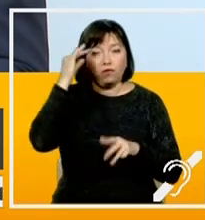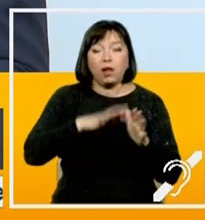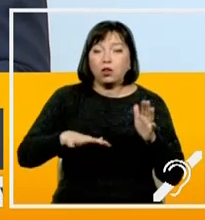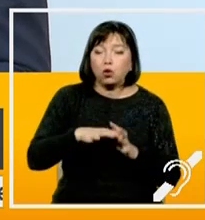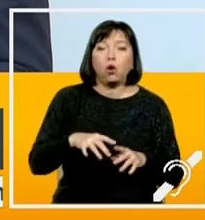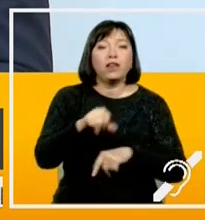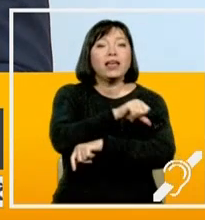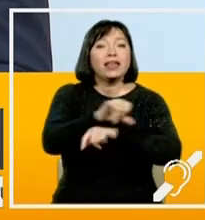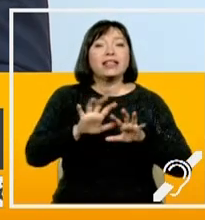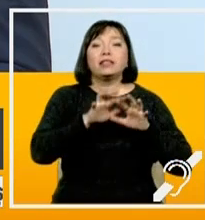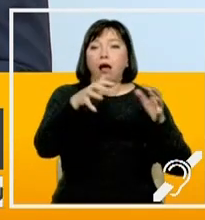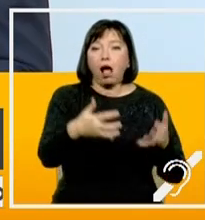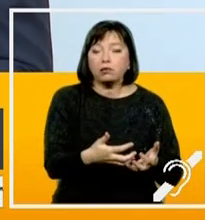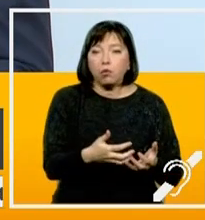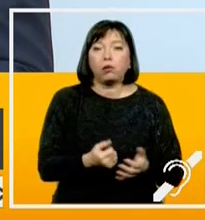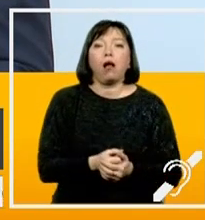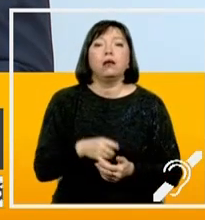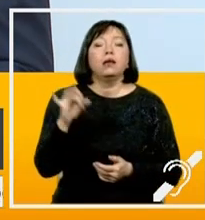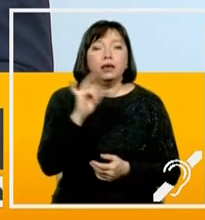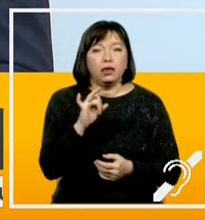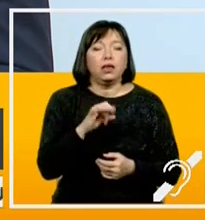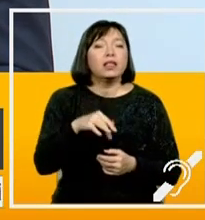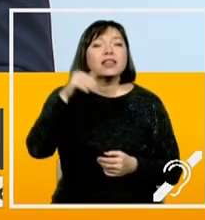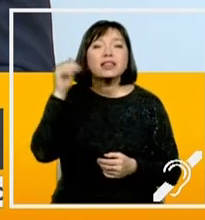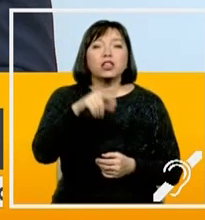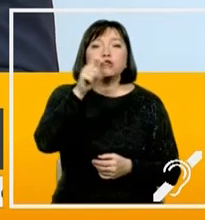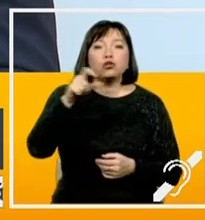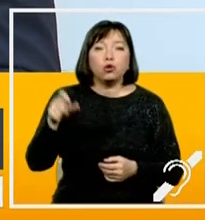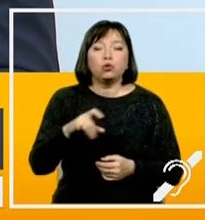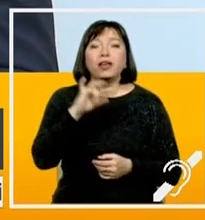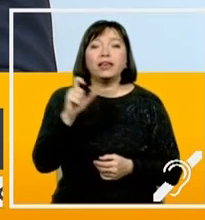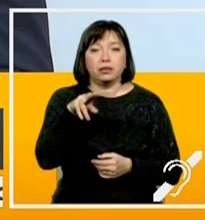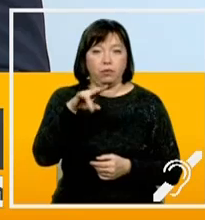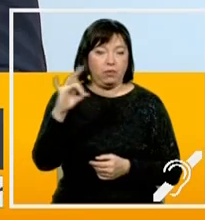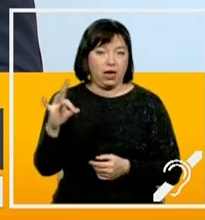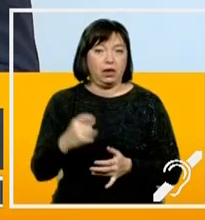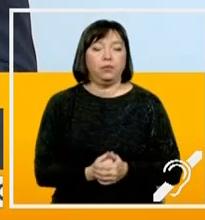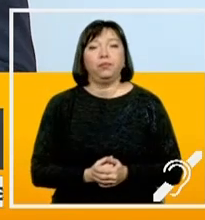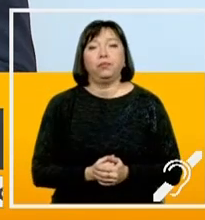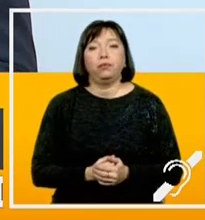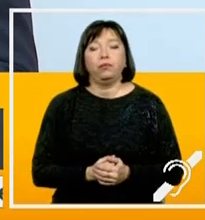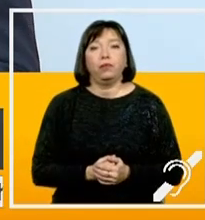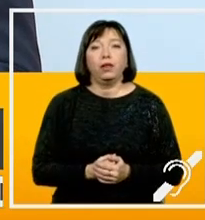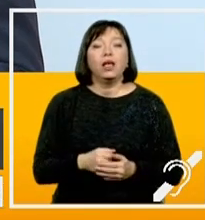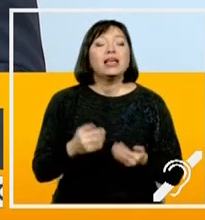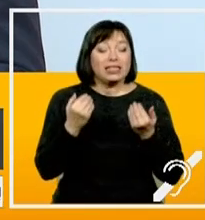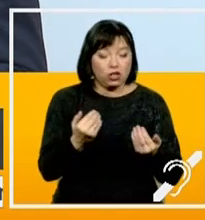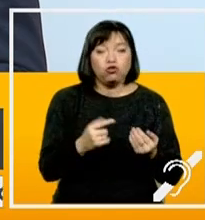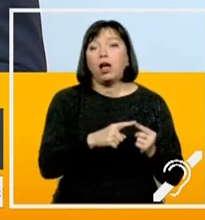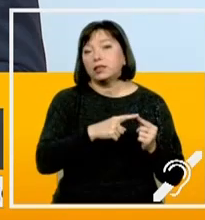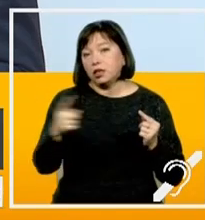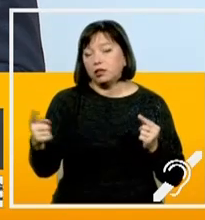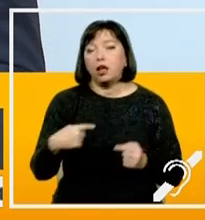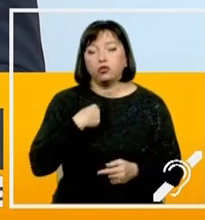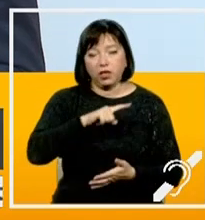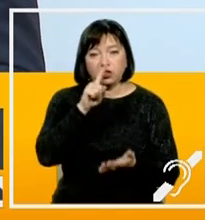diaspora noastră numeroasă, dar și miile de cetățeni din regiunea Transnistrenie. De acum încolo,